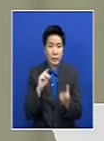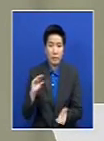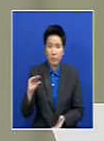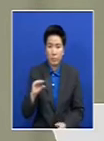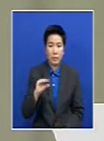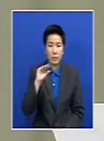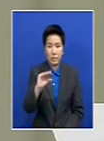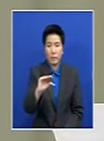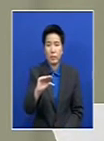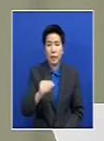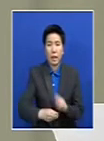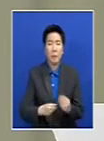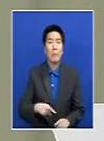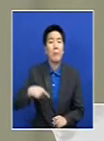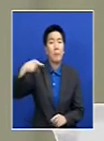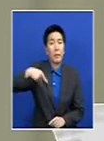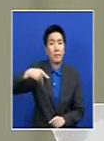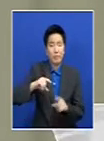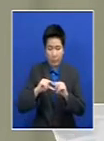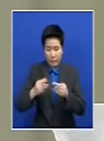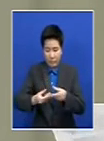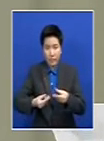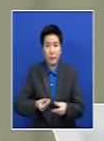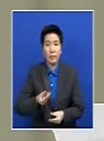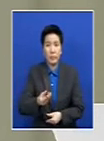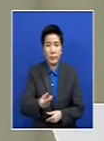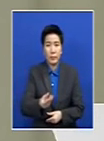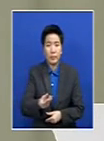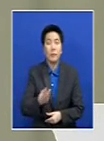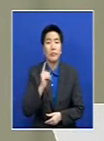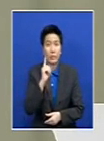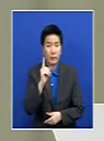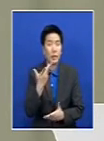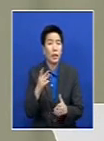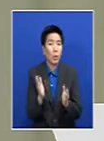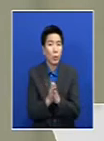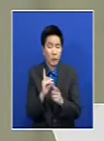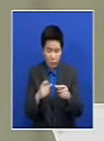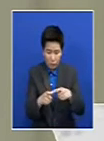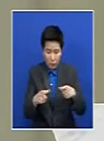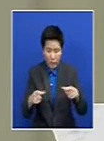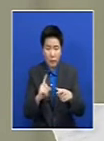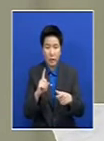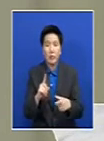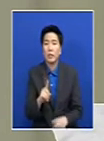ปึกหนาๆเรื่อยๆนะครับคือเป็นพันใบก็คนแบงก์อาจจะเรียกกันว่าเป็นลูกเลยนะครับซึ่งลูกหนึ่งลู